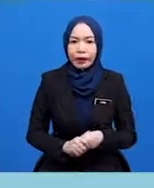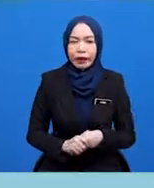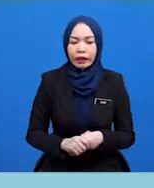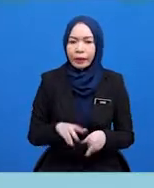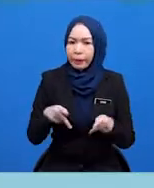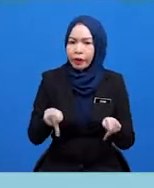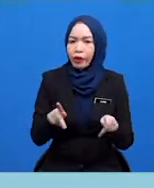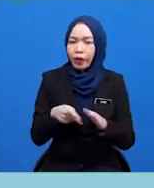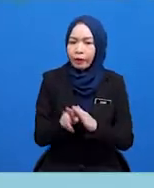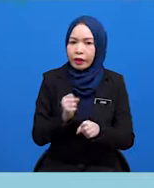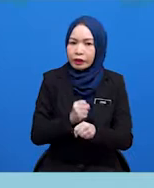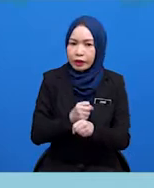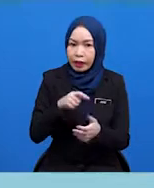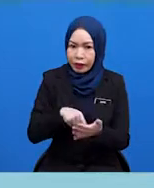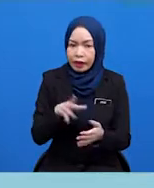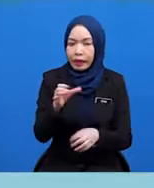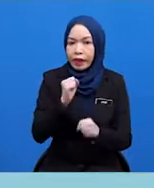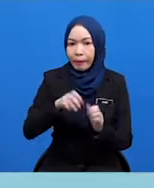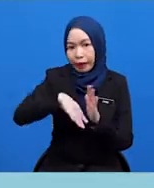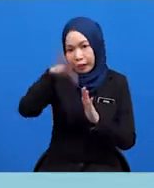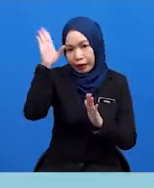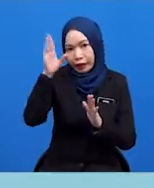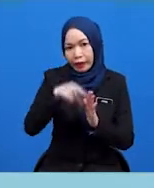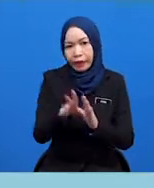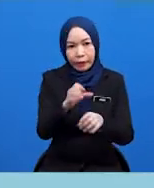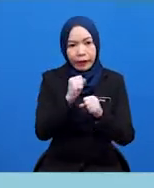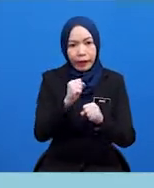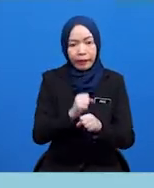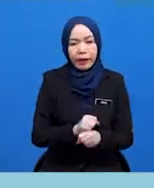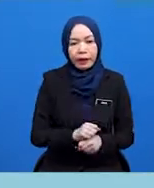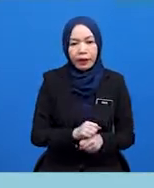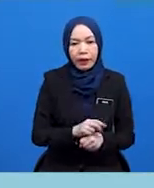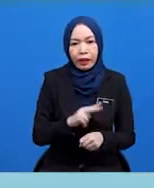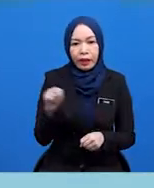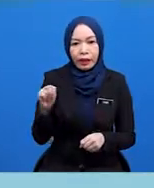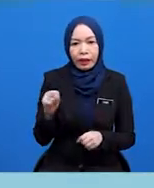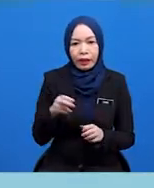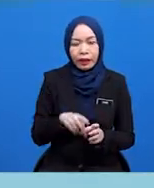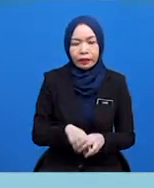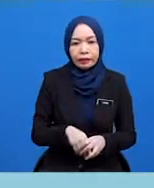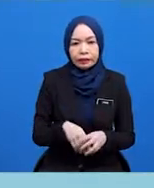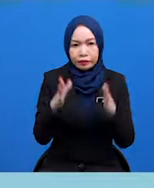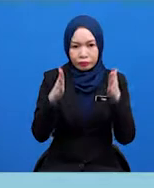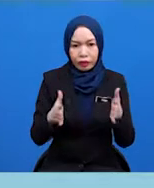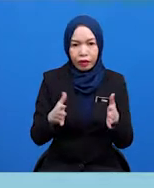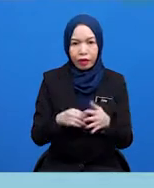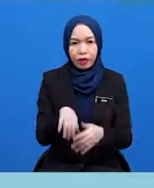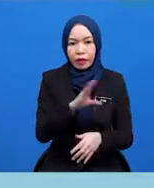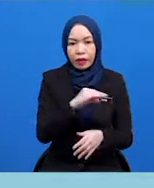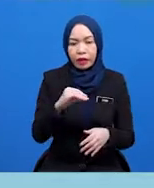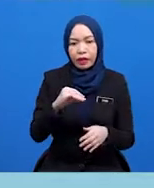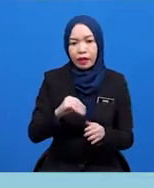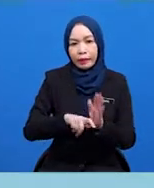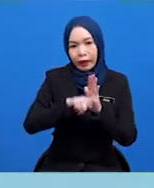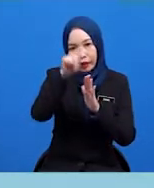ini dapat meningkatkan pendapatan penduduk serta dapat meningkatkan taraf hidup